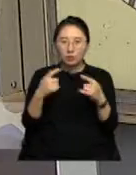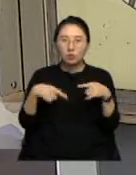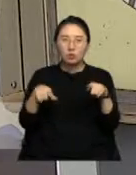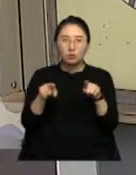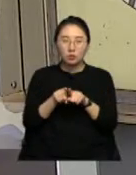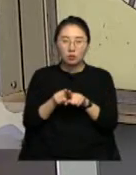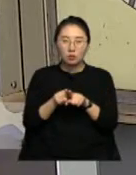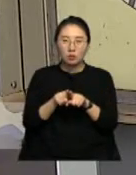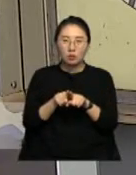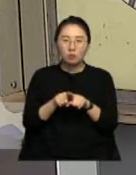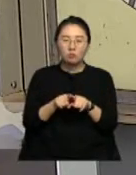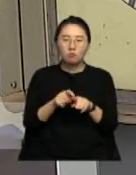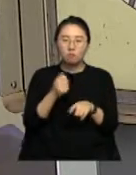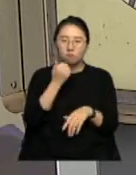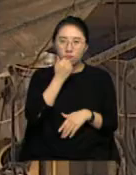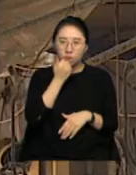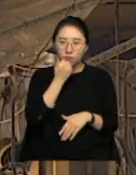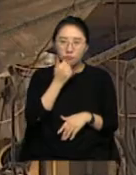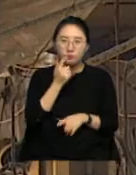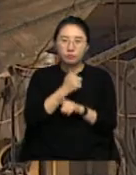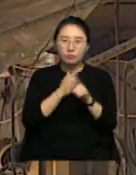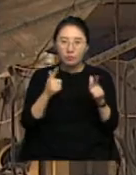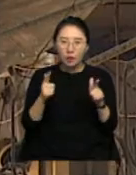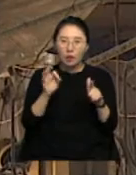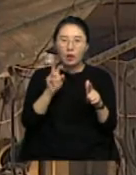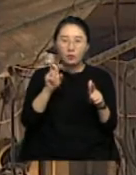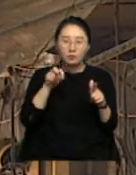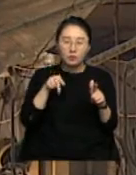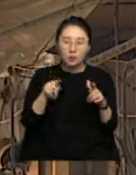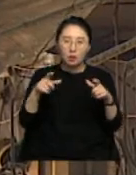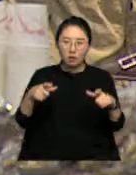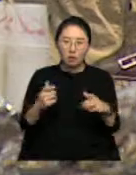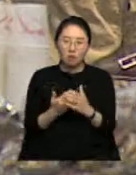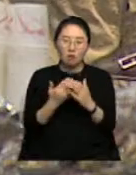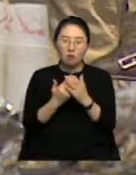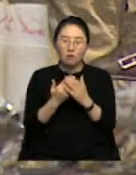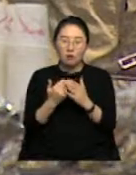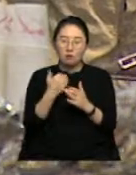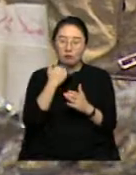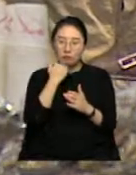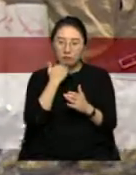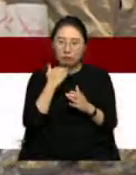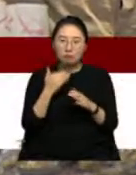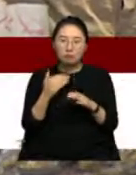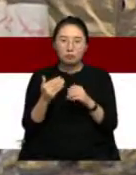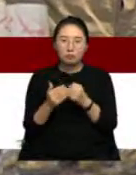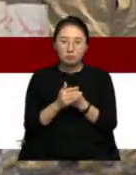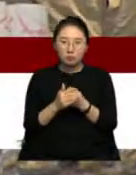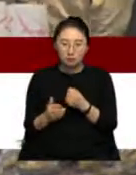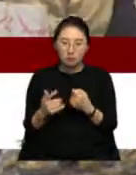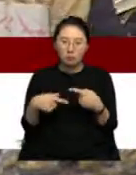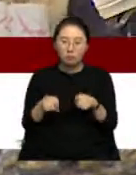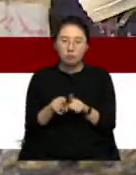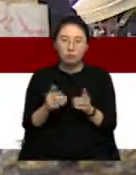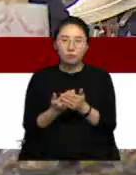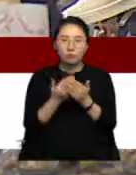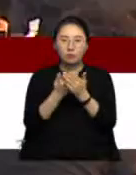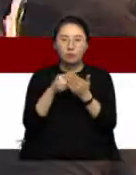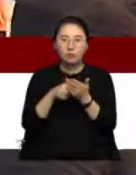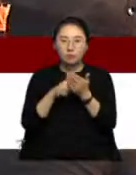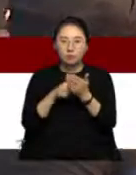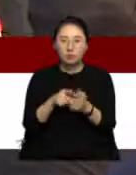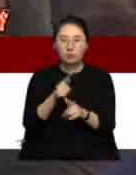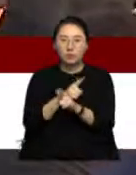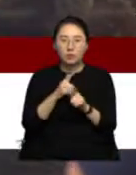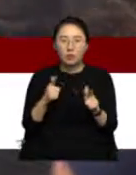그려진 작품들입니다. 개발이 더딘 암사동 지역을 대상으로 도시 재생 사업이 추진되면서 이 지역 암사